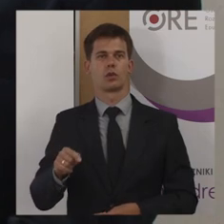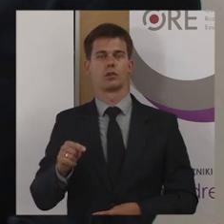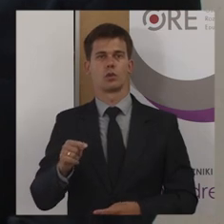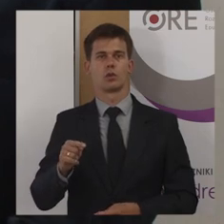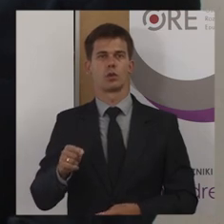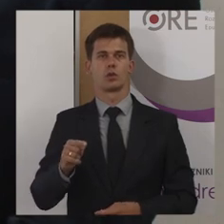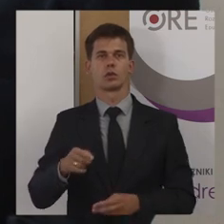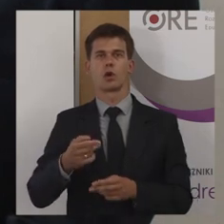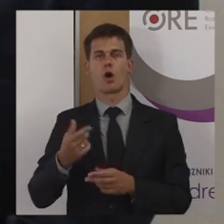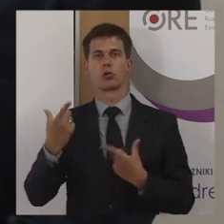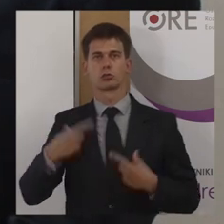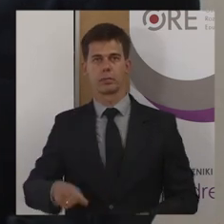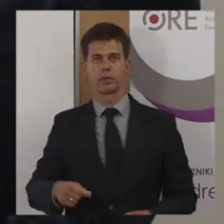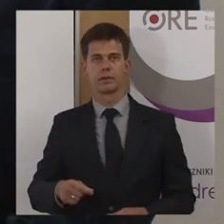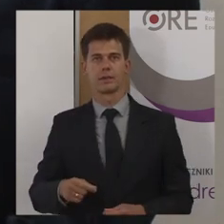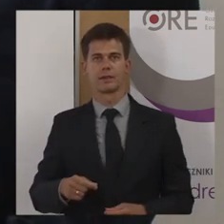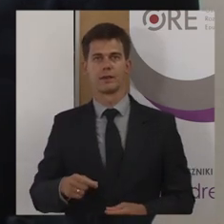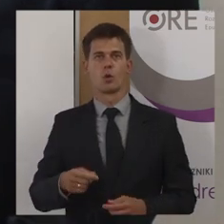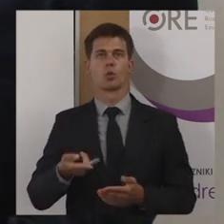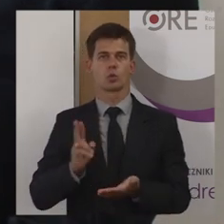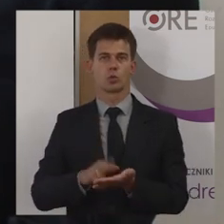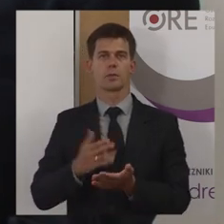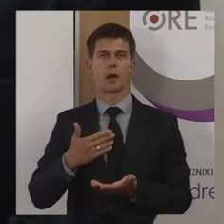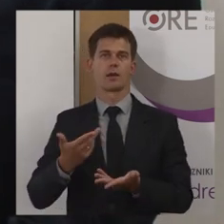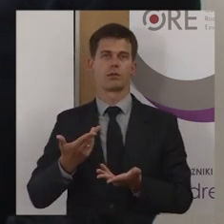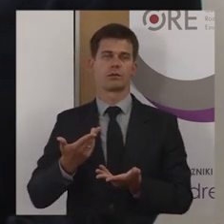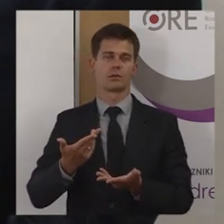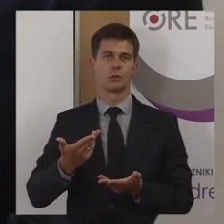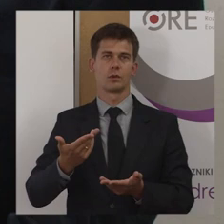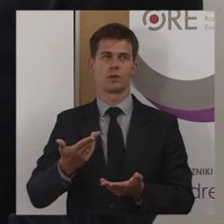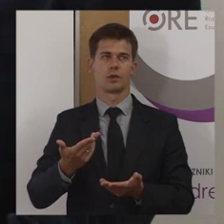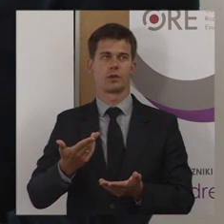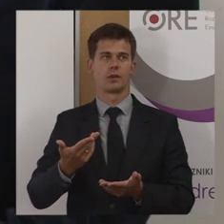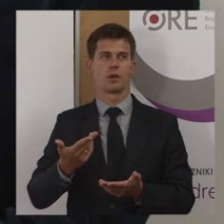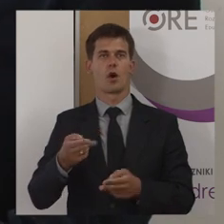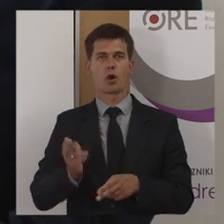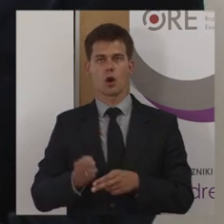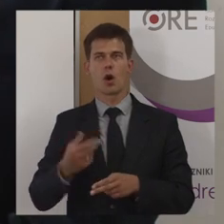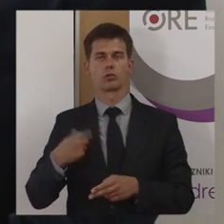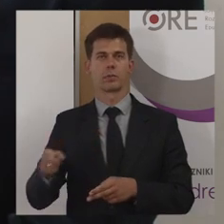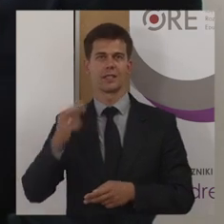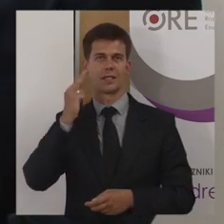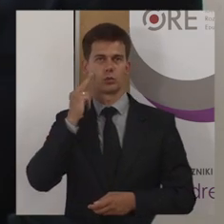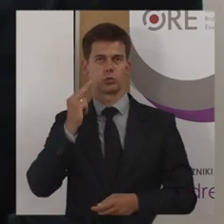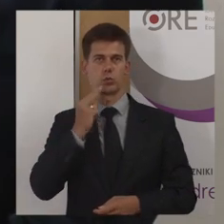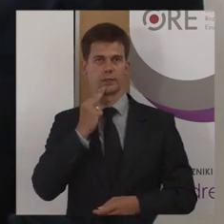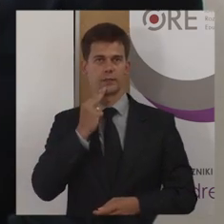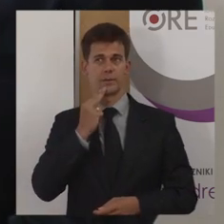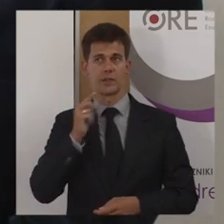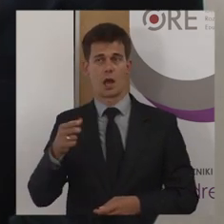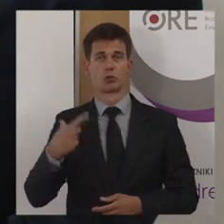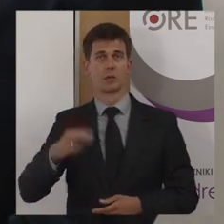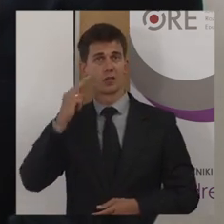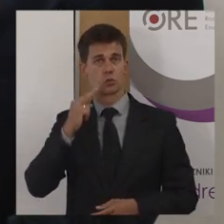sensorycznie upośledzonych odbiorców naszych e-podręczników, to są osoby niesłyszące, dla których